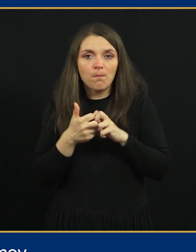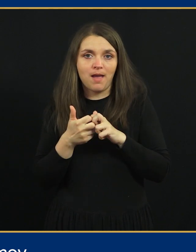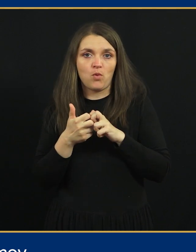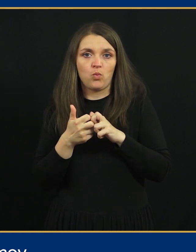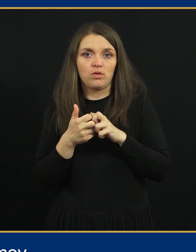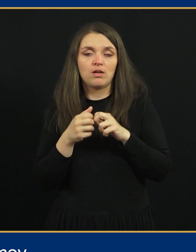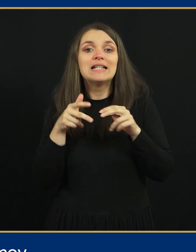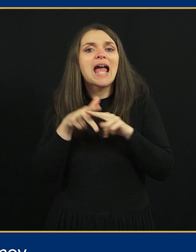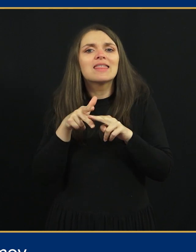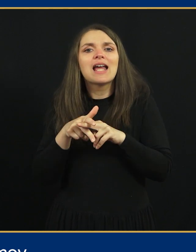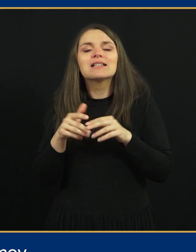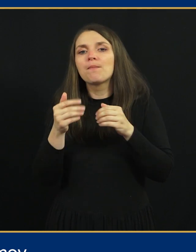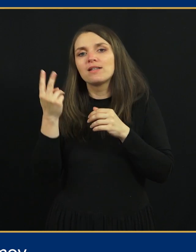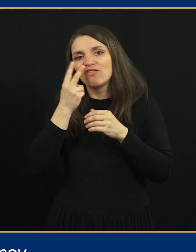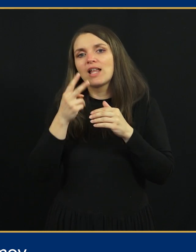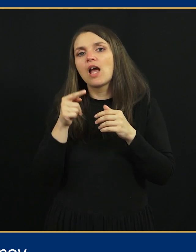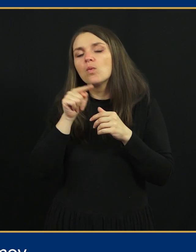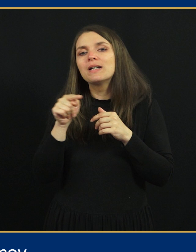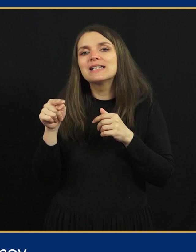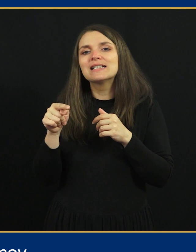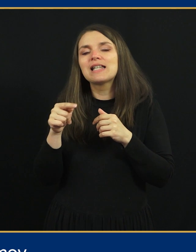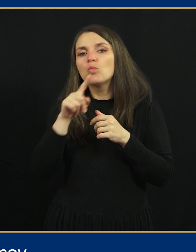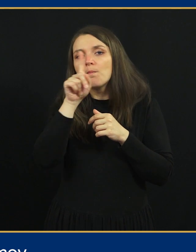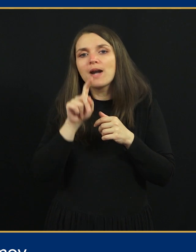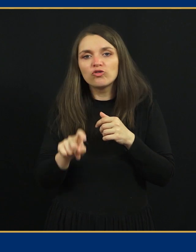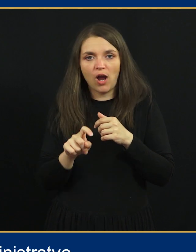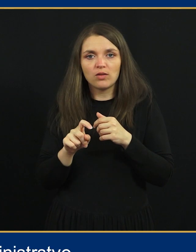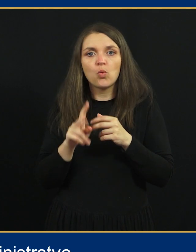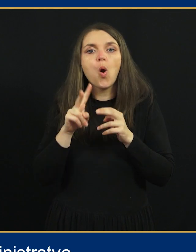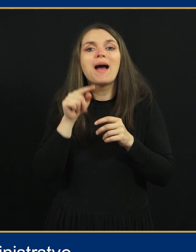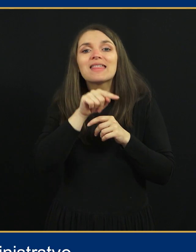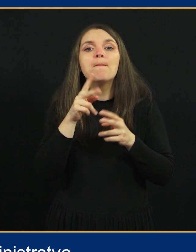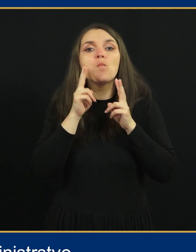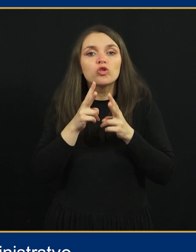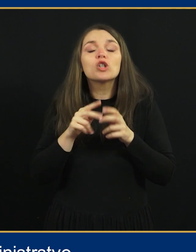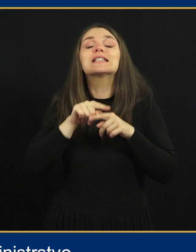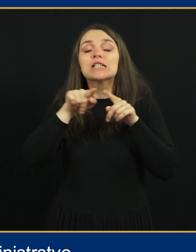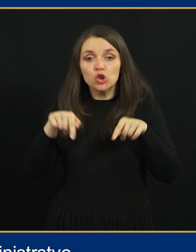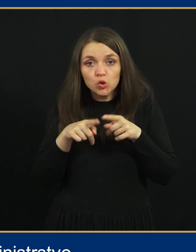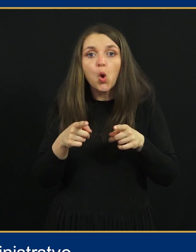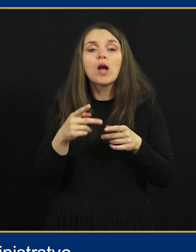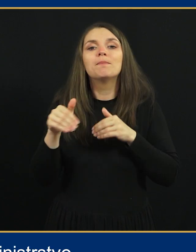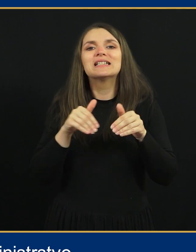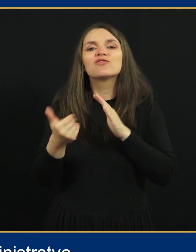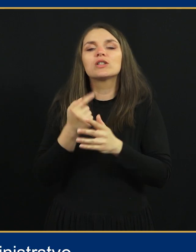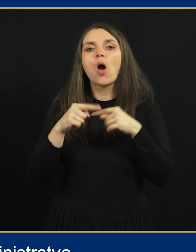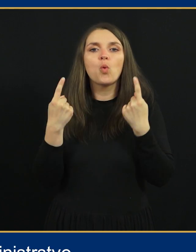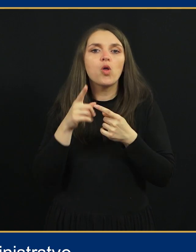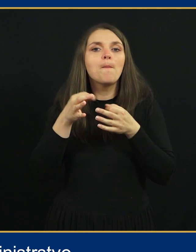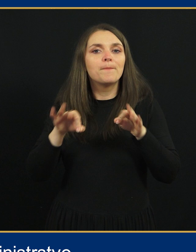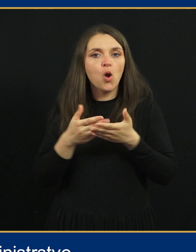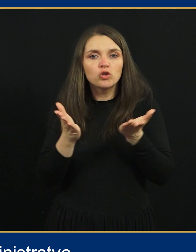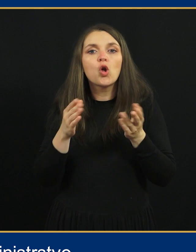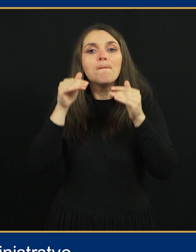problemov. Zatika se pa seveda tudi pri tistem vprašanju, ko pa te možnosti so in recimo Ministrstvo za okolje in